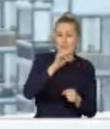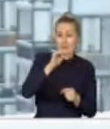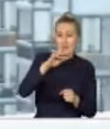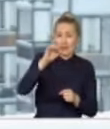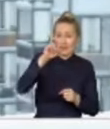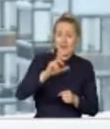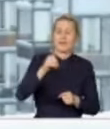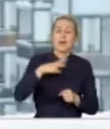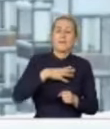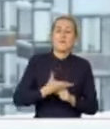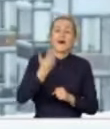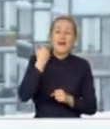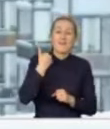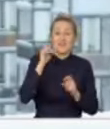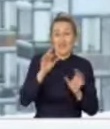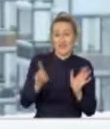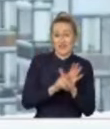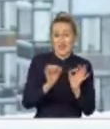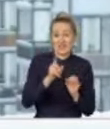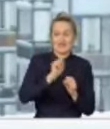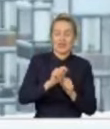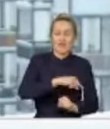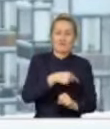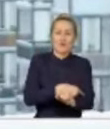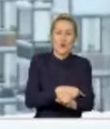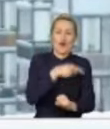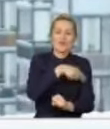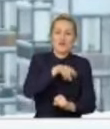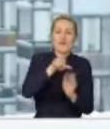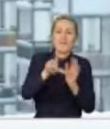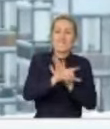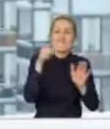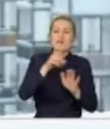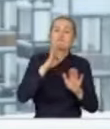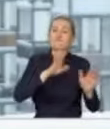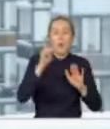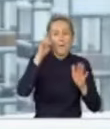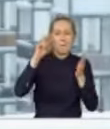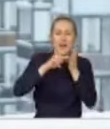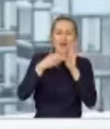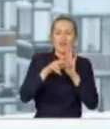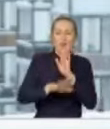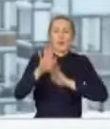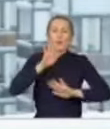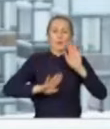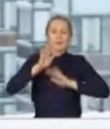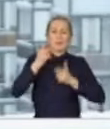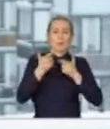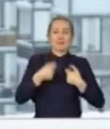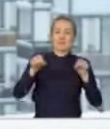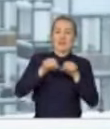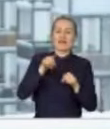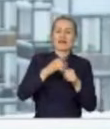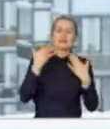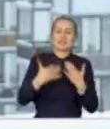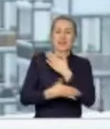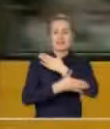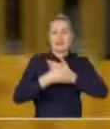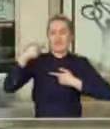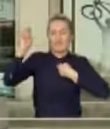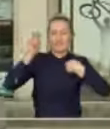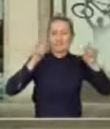się nim, a właściwie interesuje się prokuratura, i wybrali oni podobną taktykę unikania sprawiedliwości poprzez przebywanie za